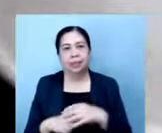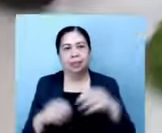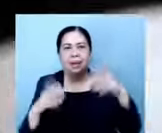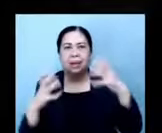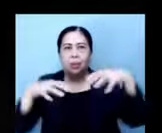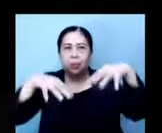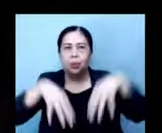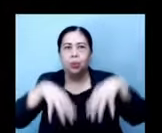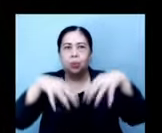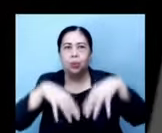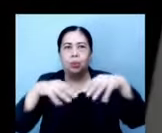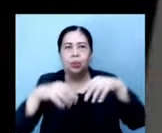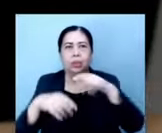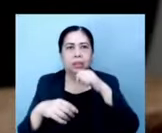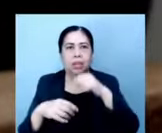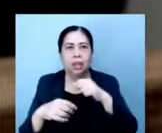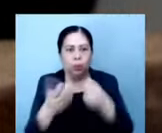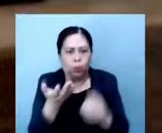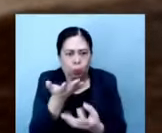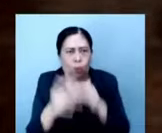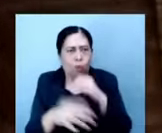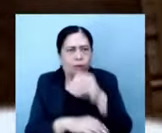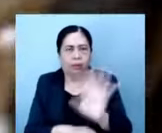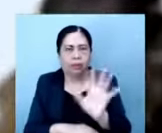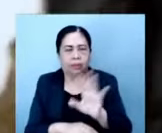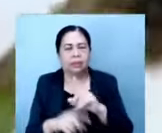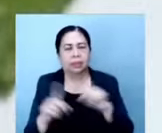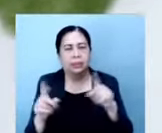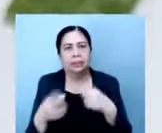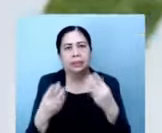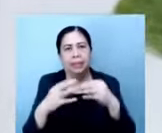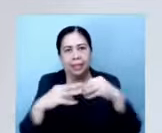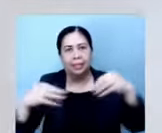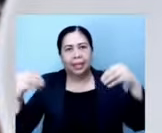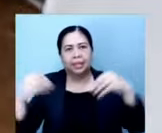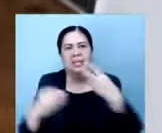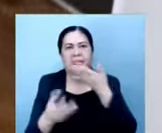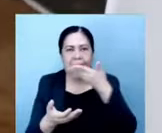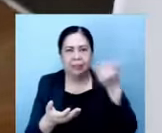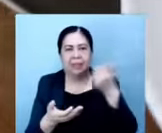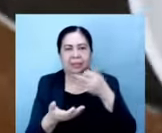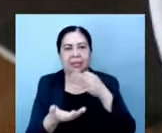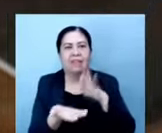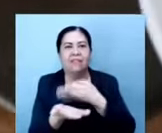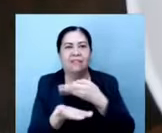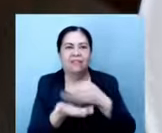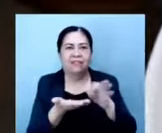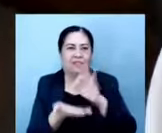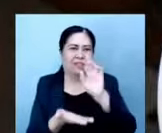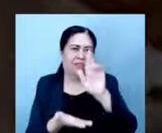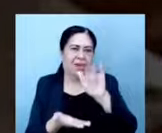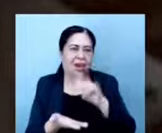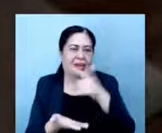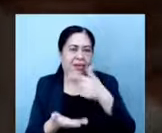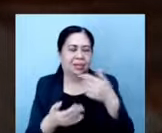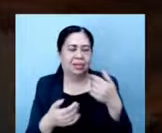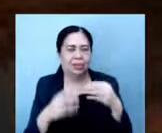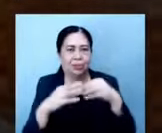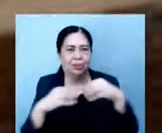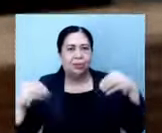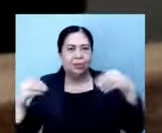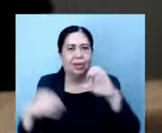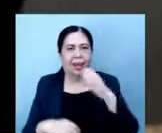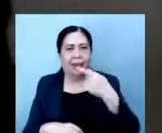yung eggplant, gustong-gusto ng mga tao, yung eggplant is piniprito. Of course. That's why naka-fry yung eggplant namin. Ito po yung ating pata, mga